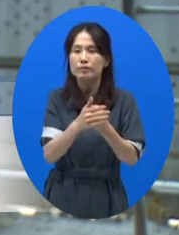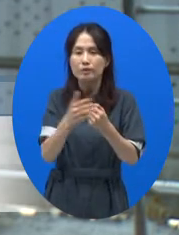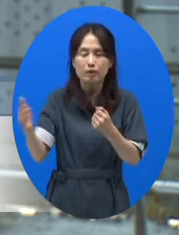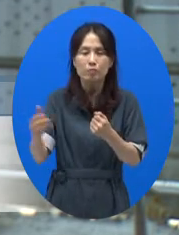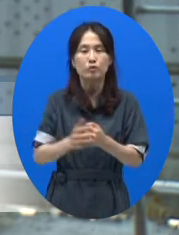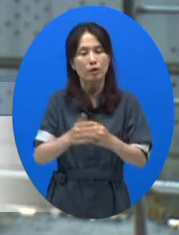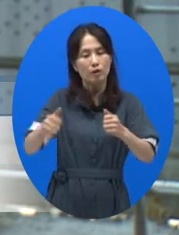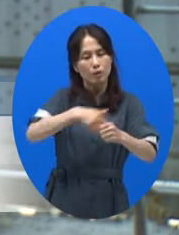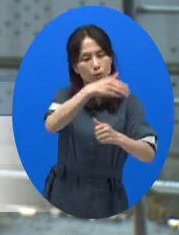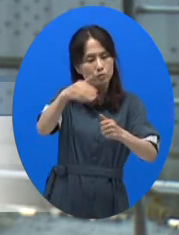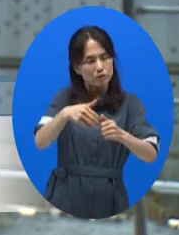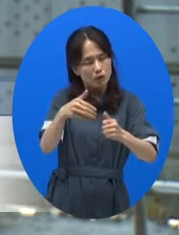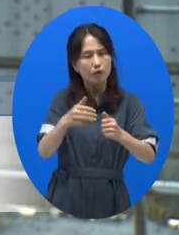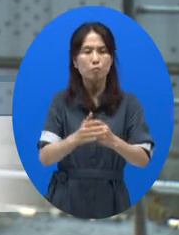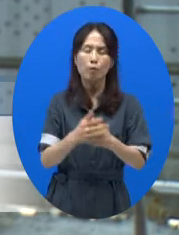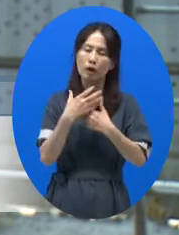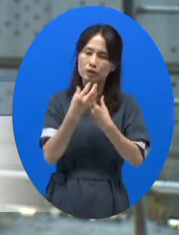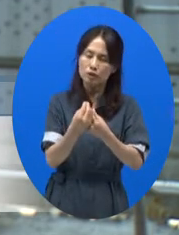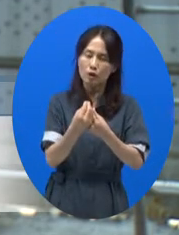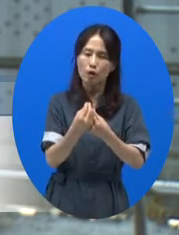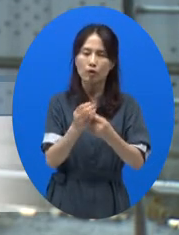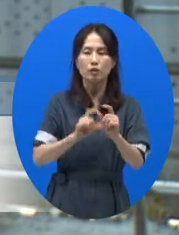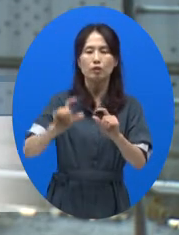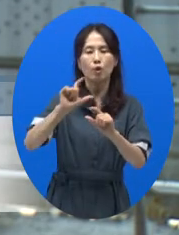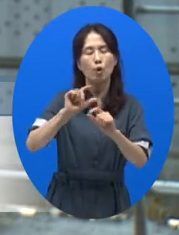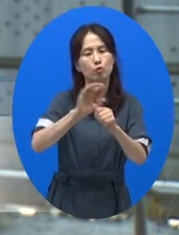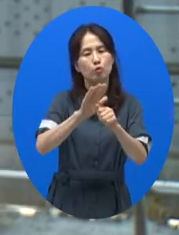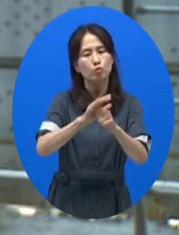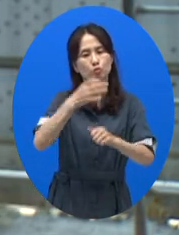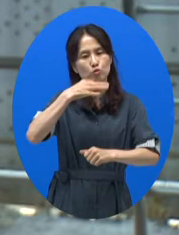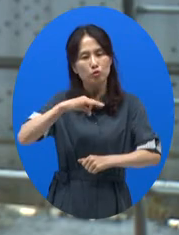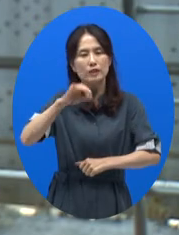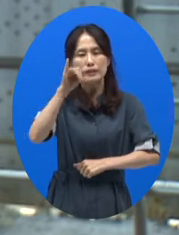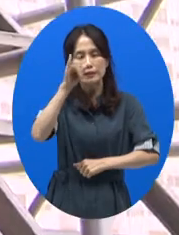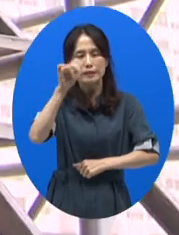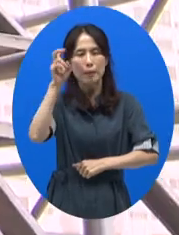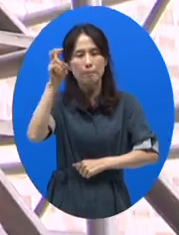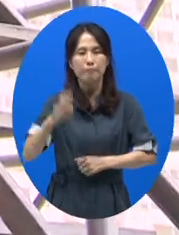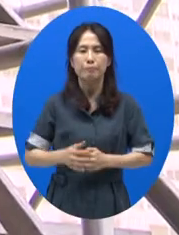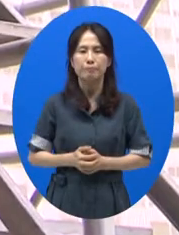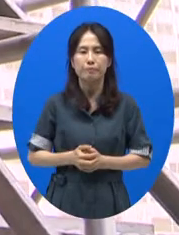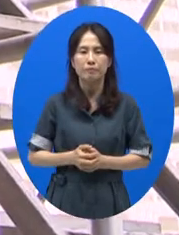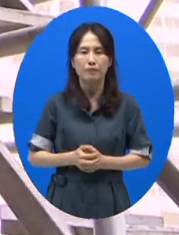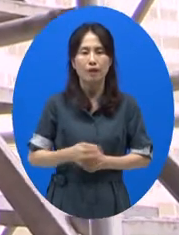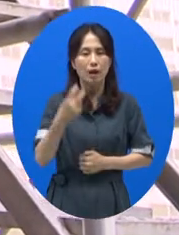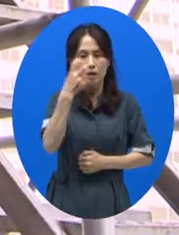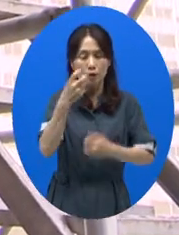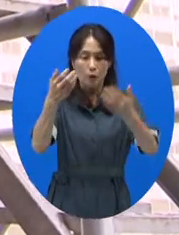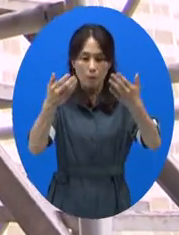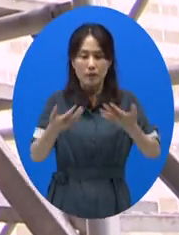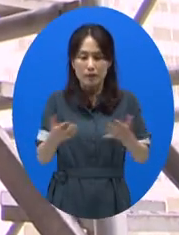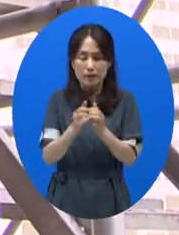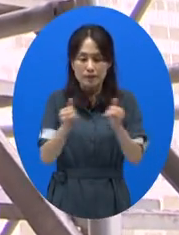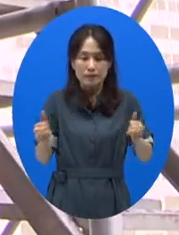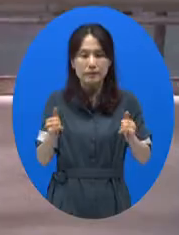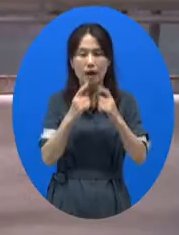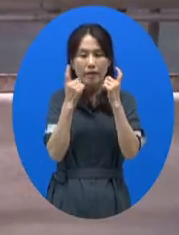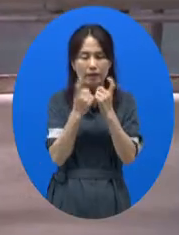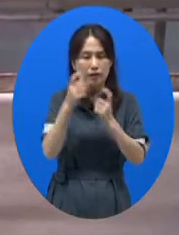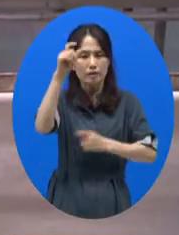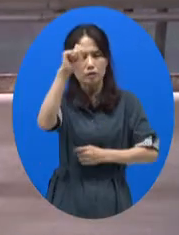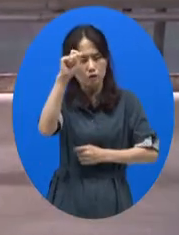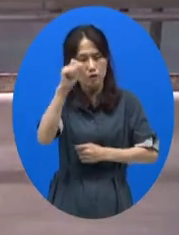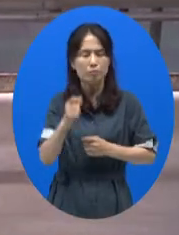공사 품질 안전에 조금이나마 도움이 되지 않을까 하는 생각을 하게 됩니다. 점검반은 노동자 안전 개인 장비 착용